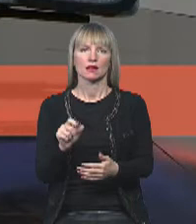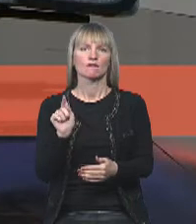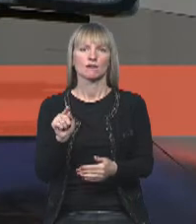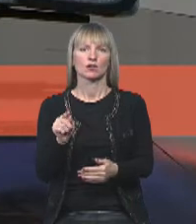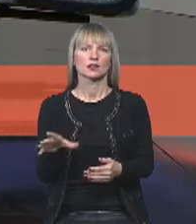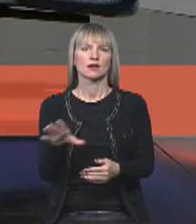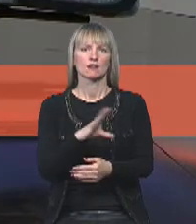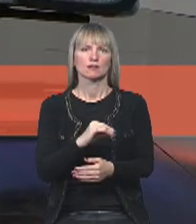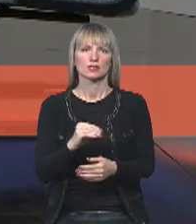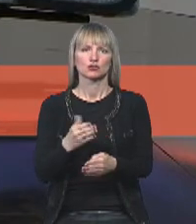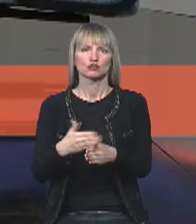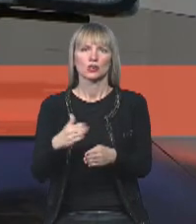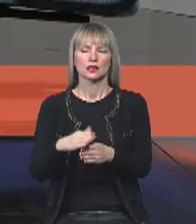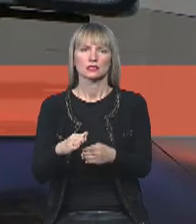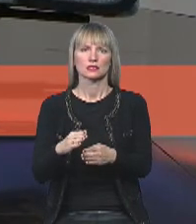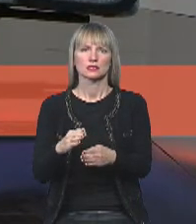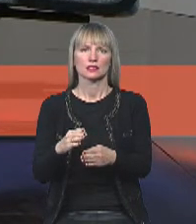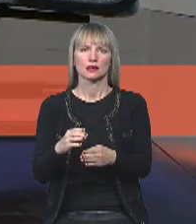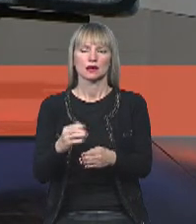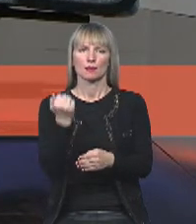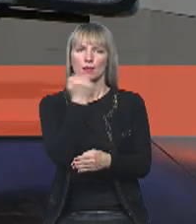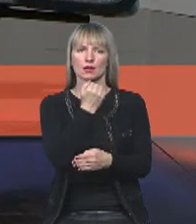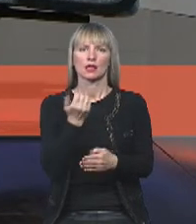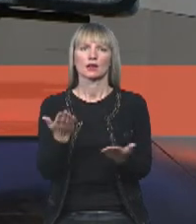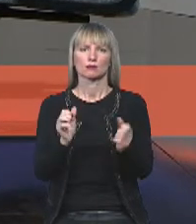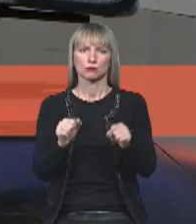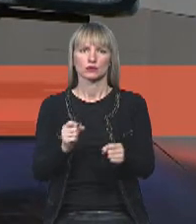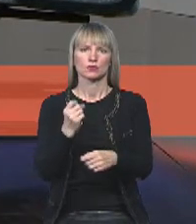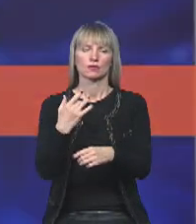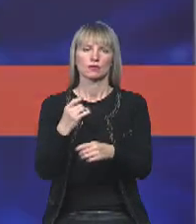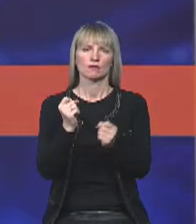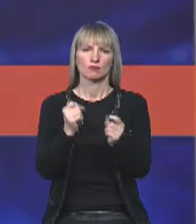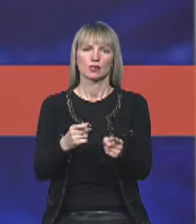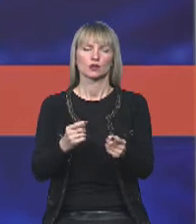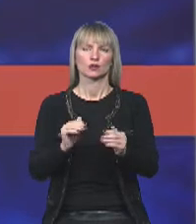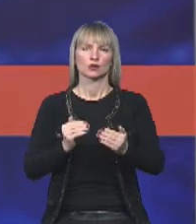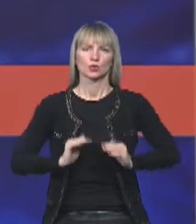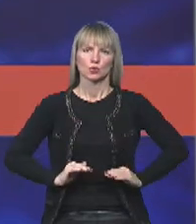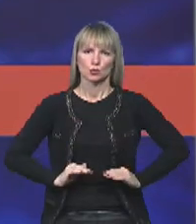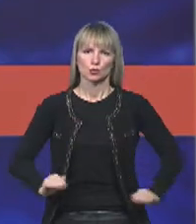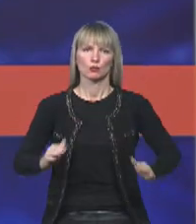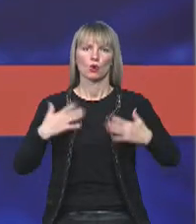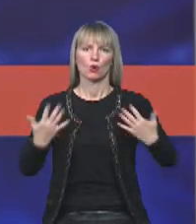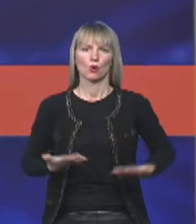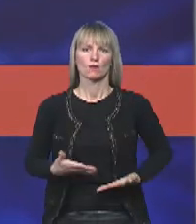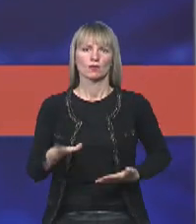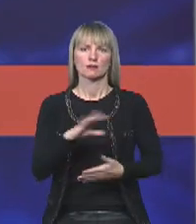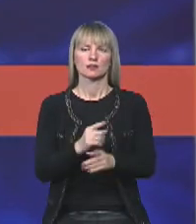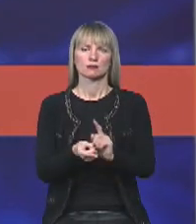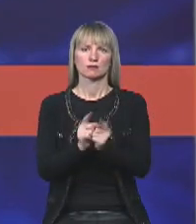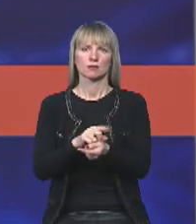вона всі шматочки тканини, які можна викинути, спідниці, ковтинки, всі вона перетворює на